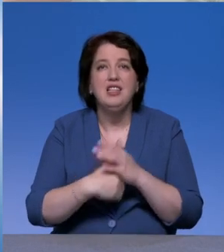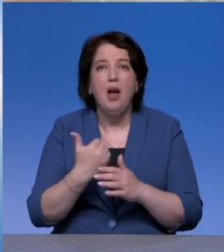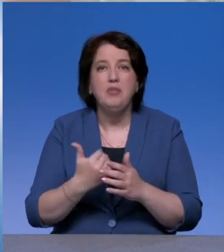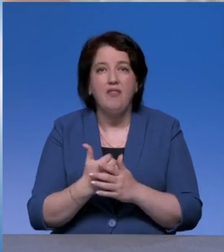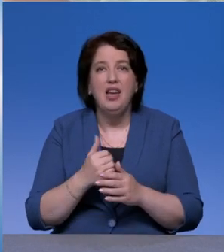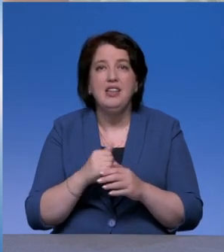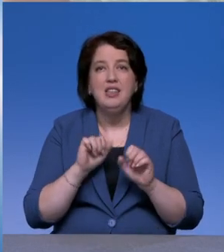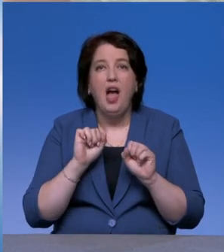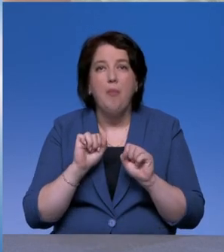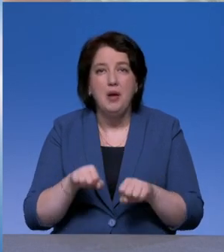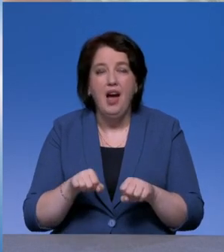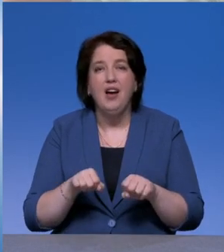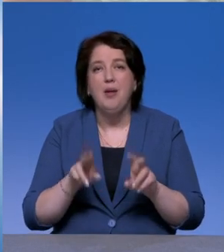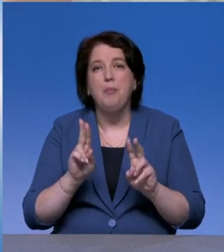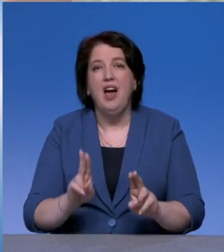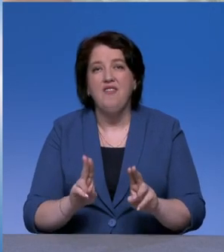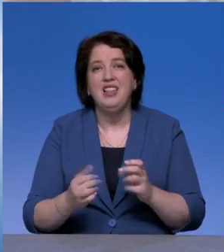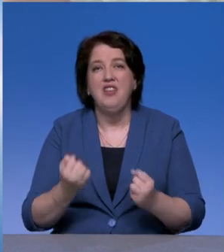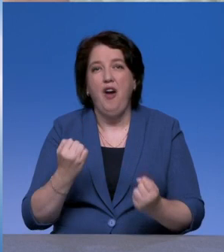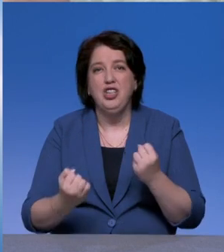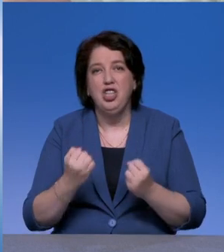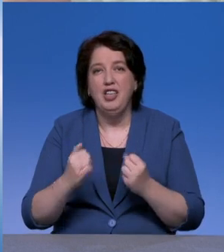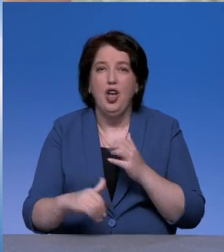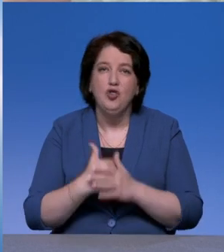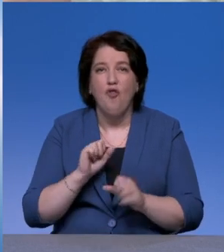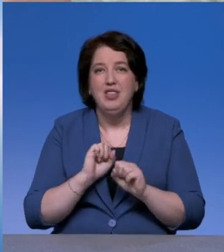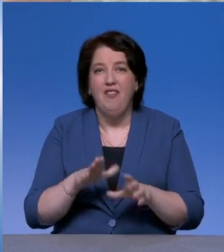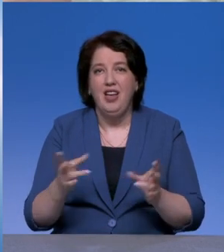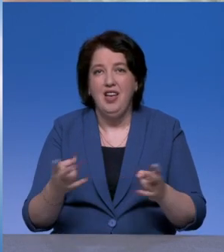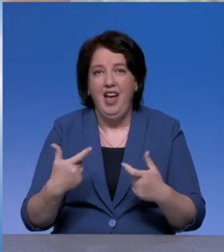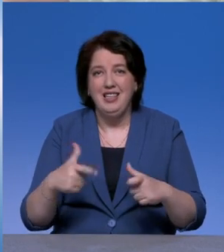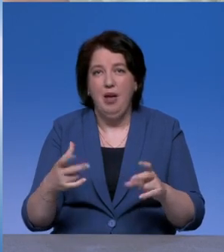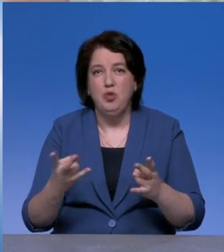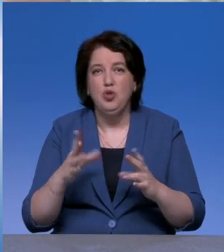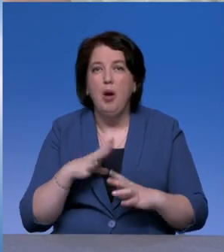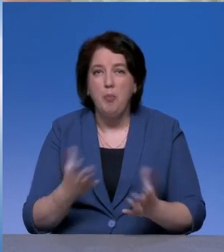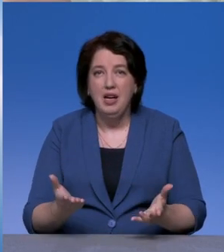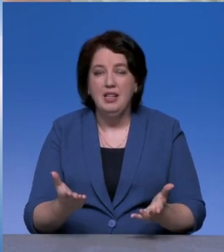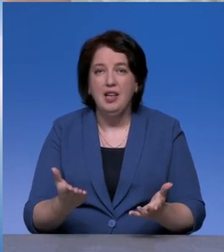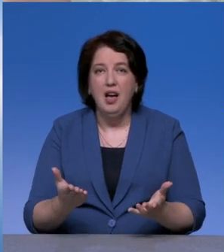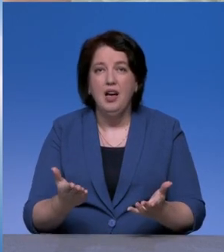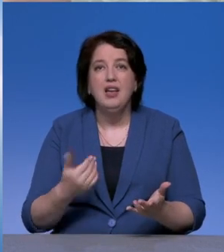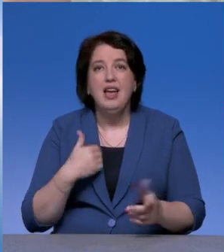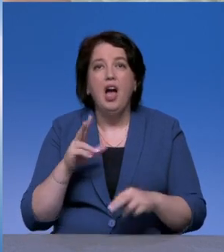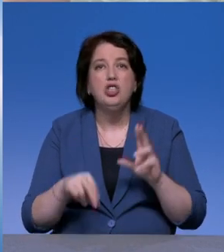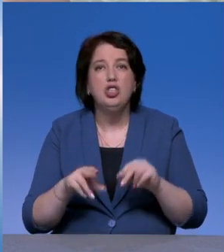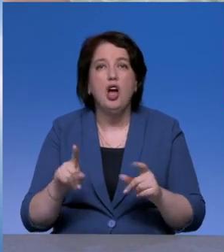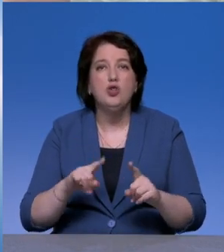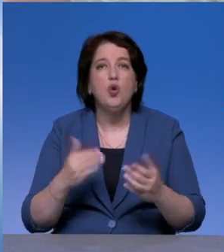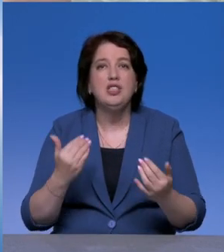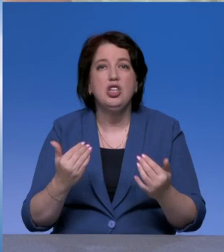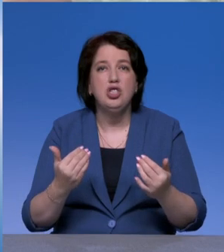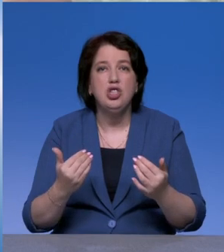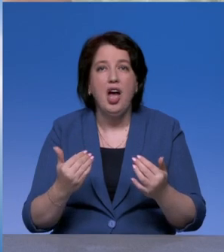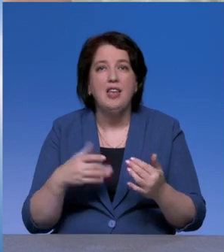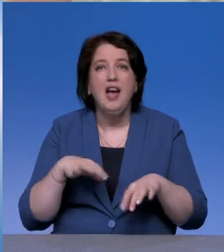вождения. Обязательно. Угу. Вот я считаю, что сейчас, потому что сейчас наши автошколы, ну, практически не